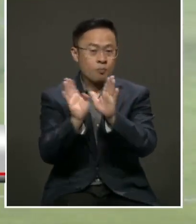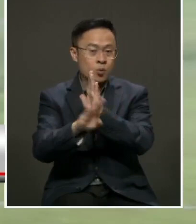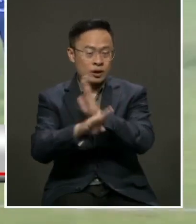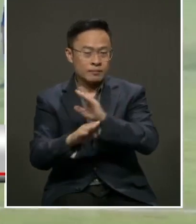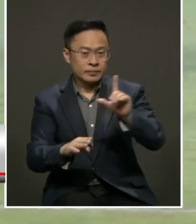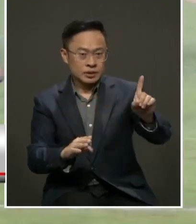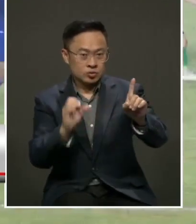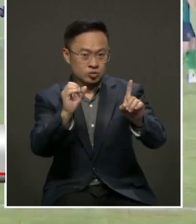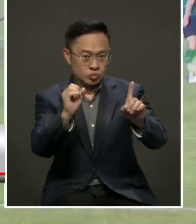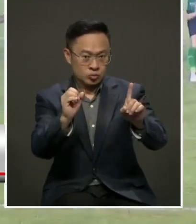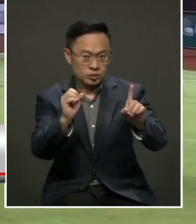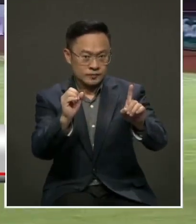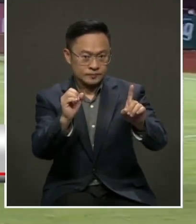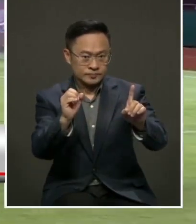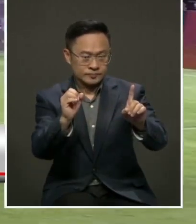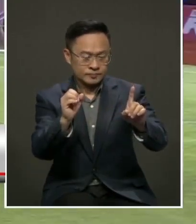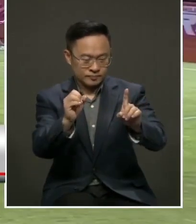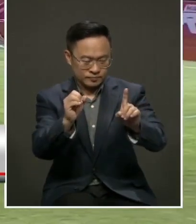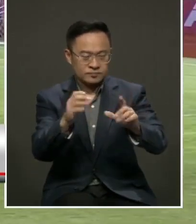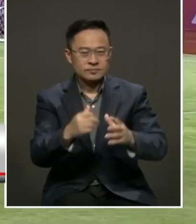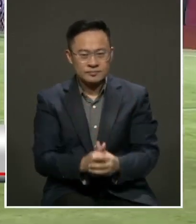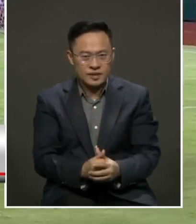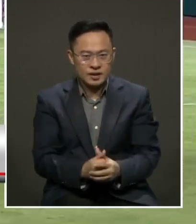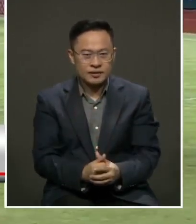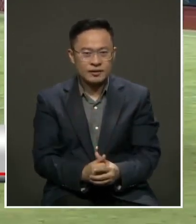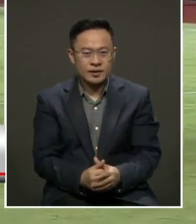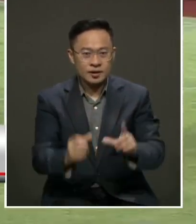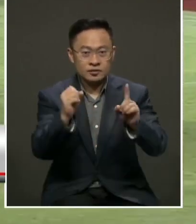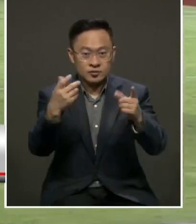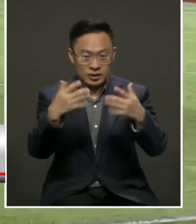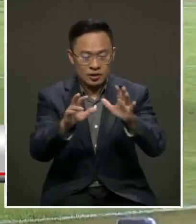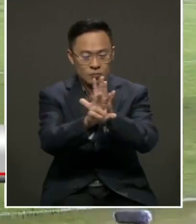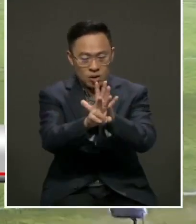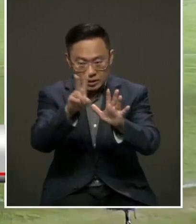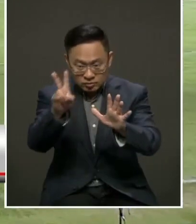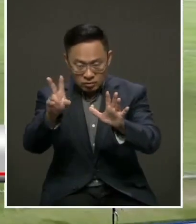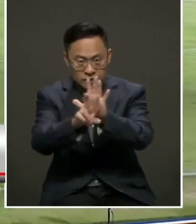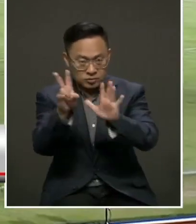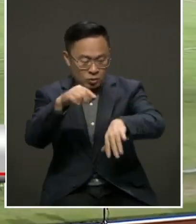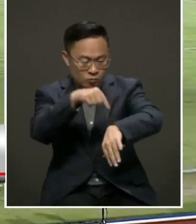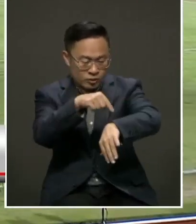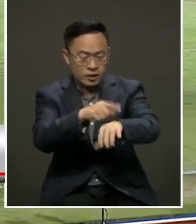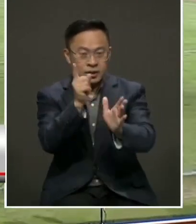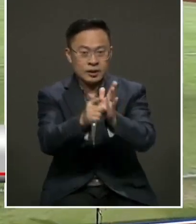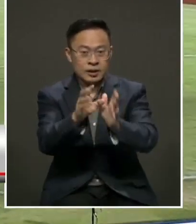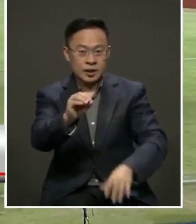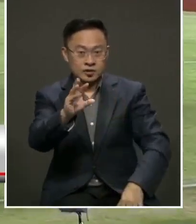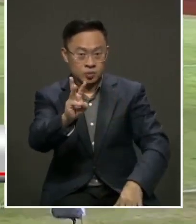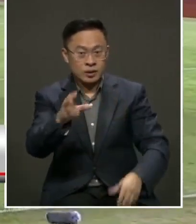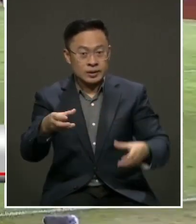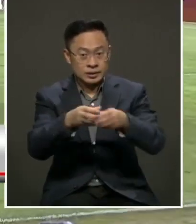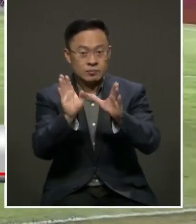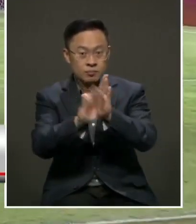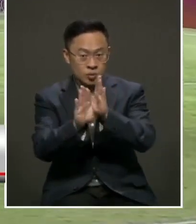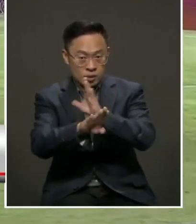นะตรงนี ้สุพนัทบอกแค่วิ่งไปเฉยๆเองครับแต่ผมทำได้นะ จากนั้นครึ่งหลังนาทีที่56ค่ะบุรีรัมย์มาได้ประตูเพิ่มจากจังหวะนี้